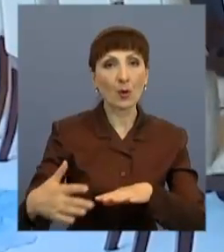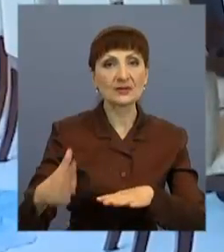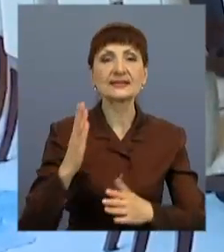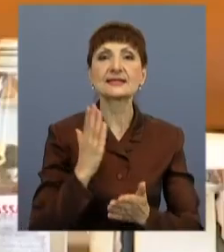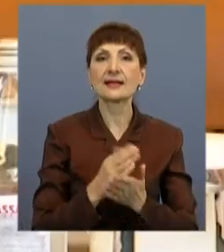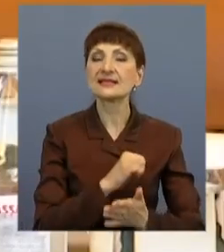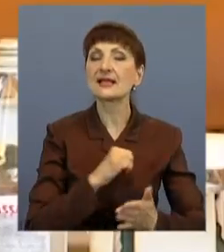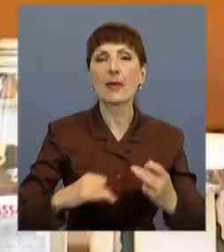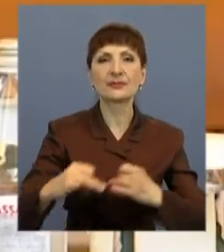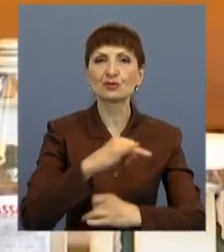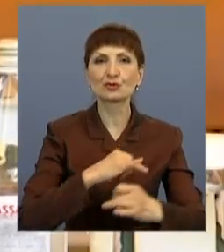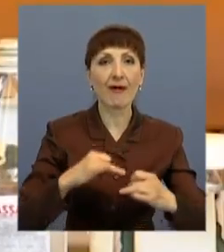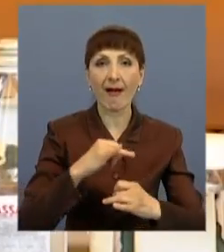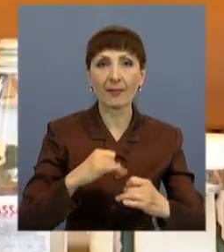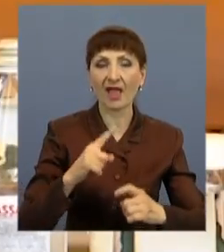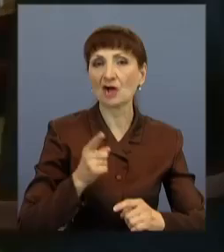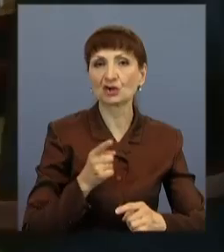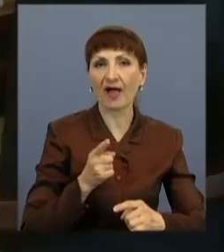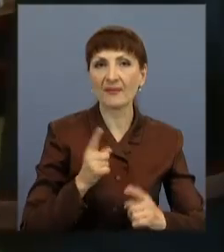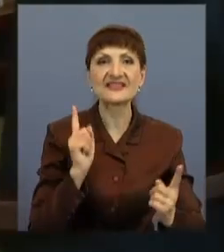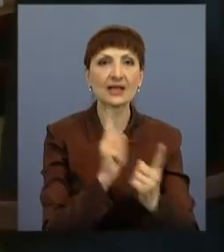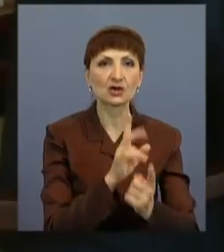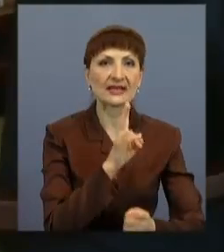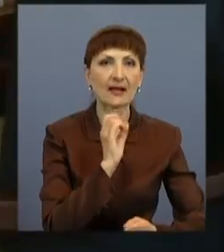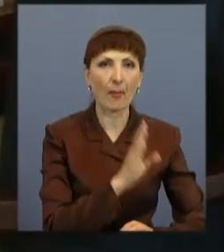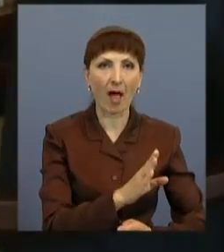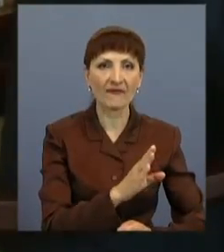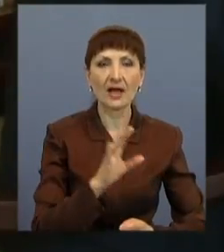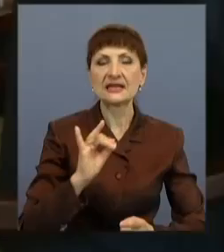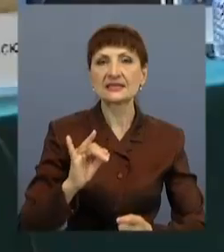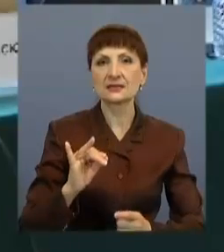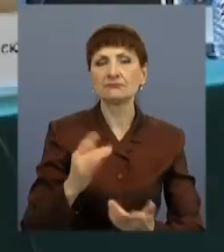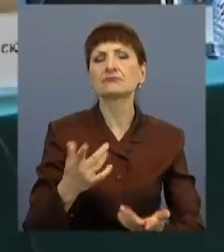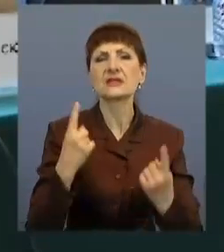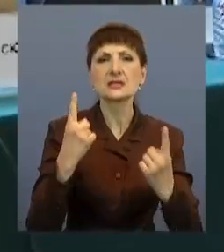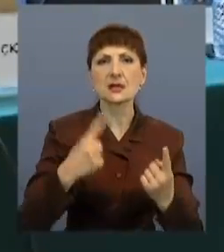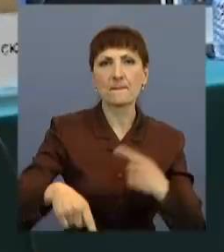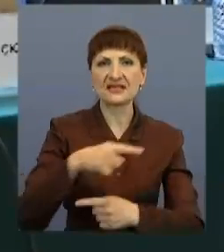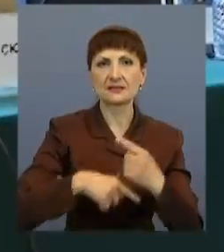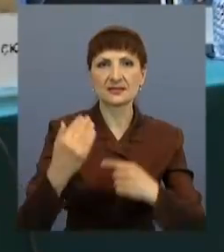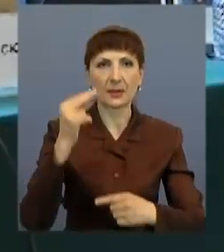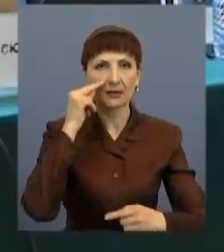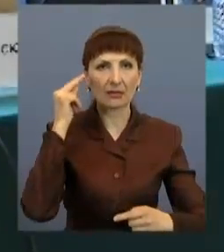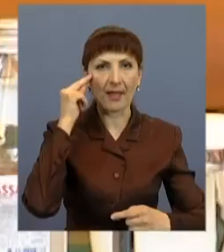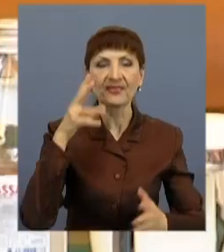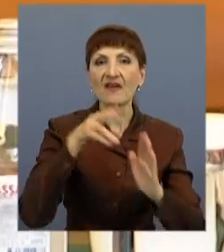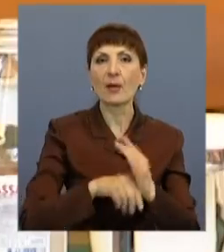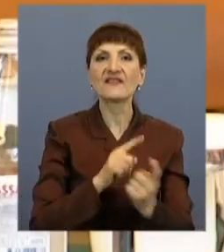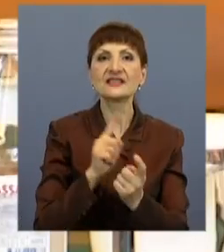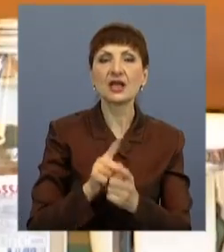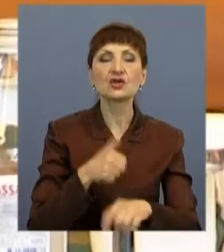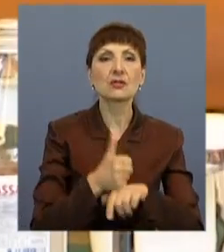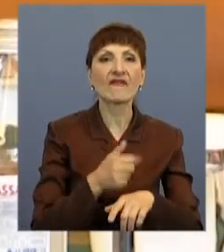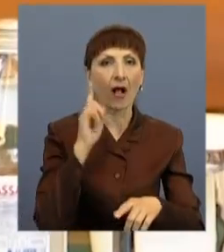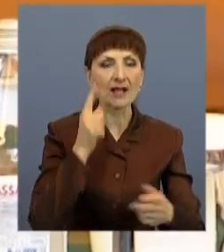состоялась самая обсуждаемая и ожидаемая встреча Нурсултана Назарбаева с акулами китайского бизнеса. В рамках встречи лидер страны